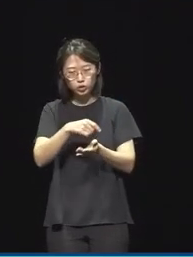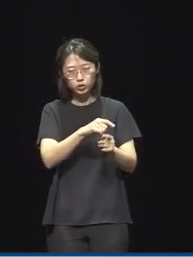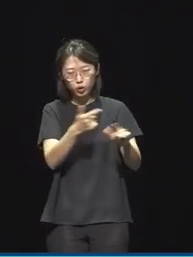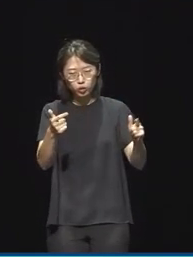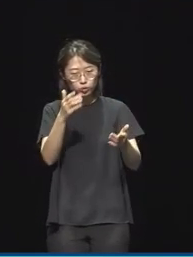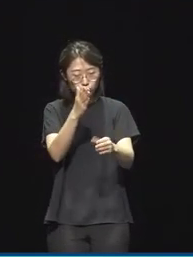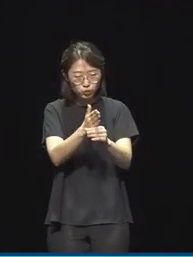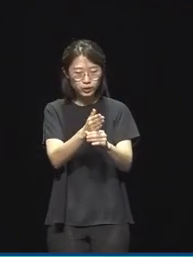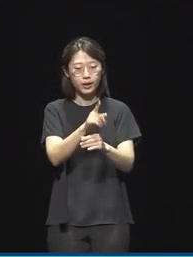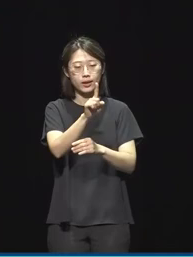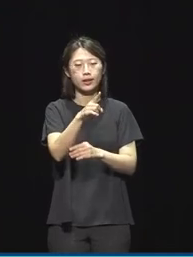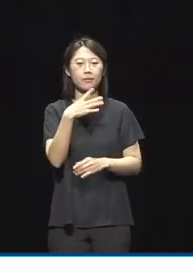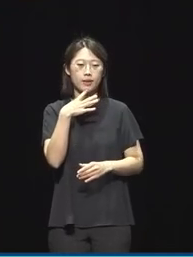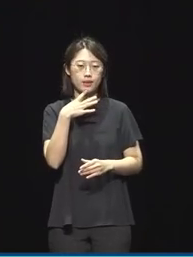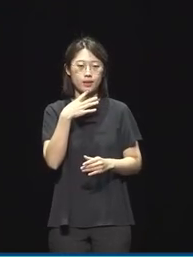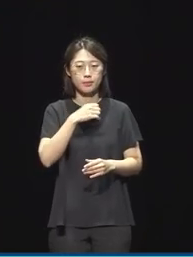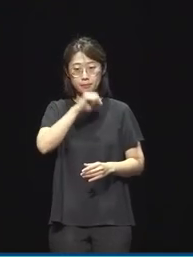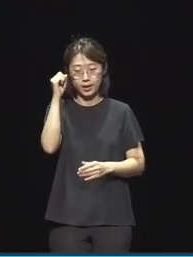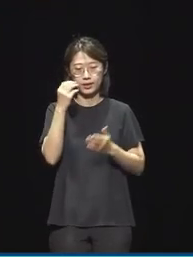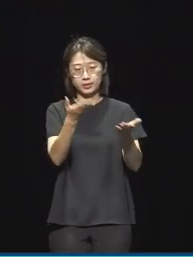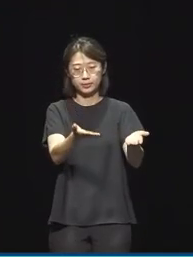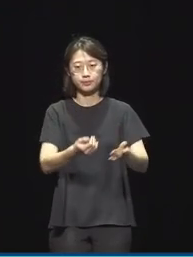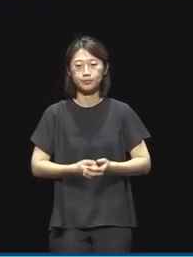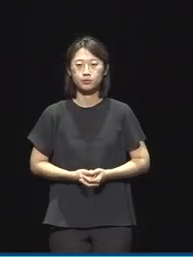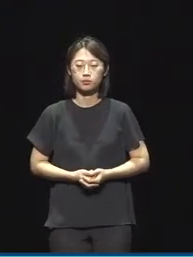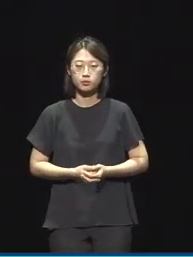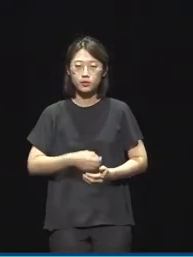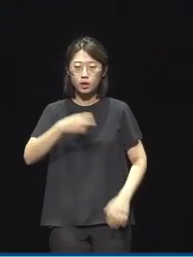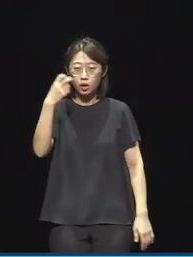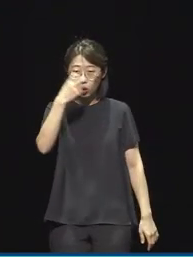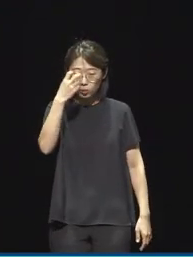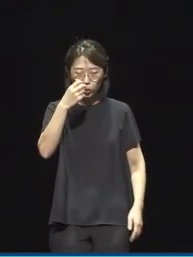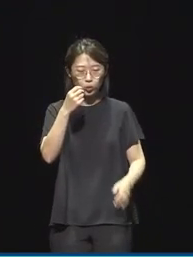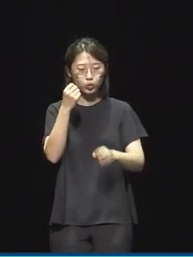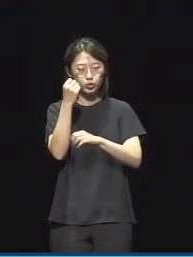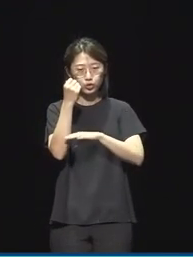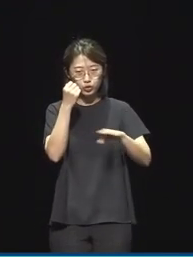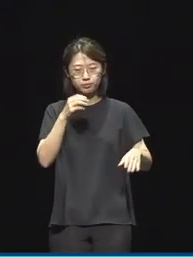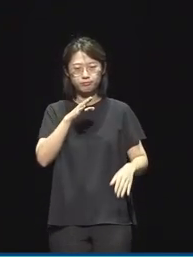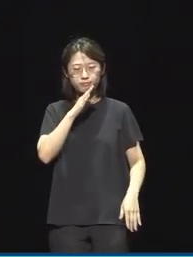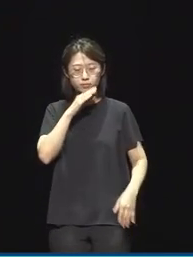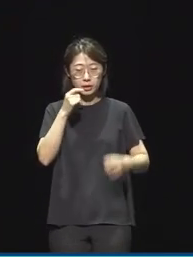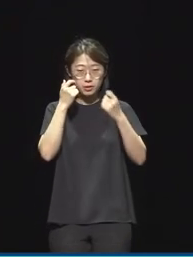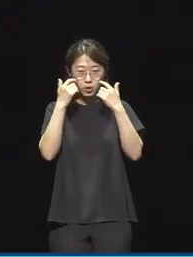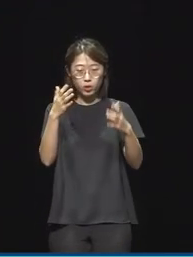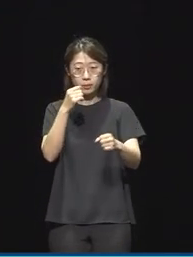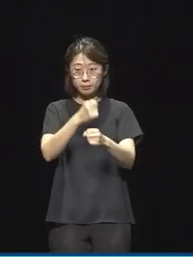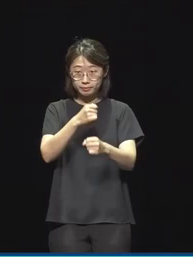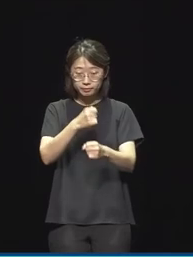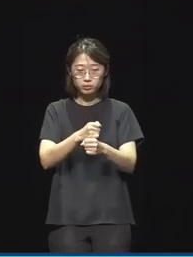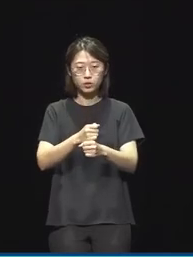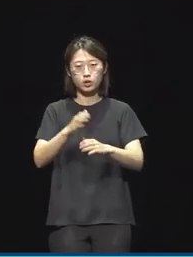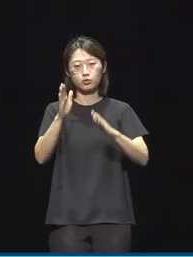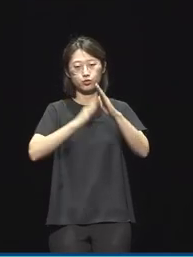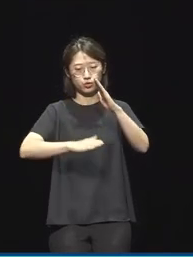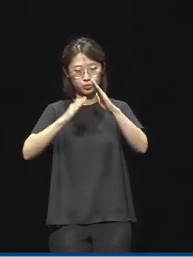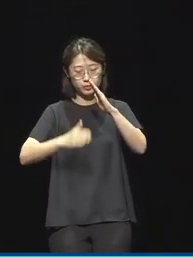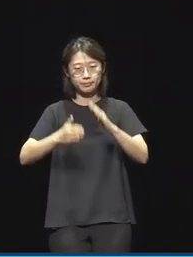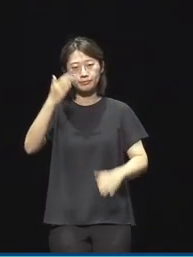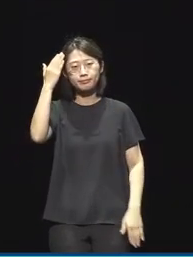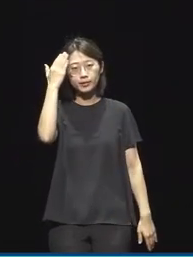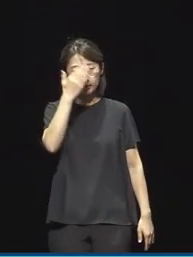있도록 하고 있습니다 이에 대한 검토 기준을 명확하게 명확하게 보완해서 보다 투명한 지원